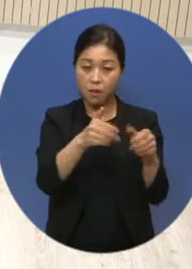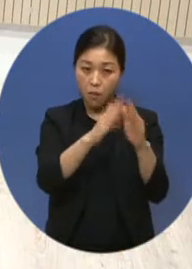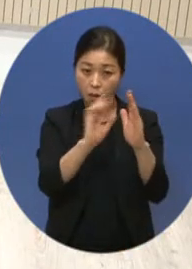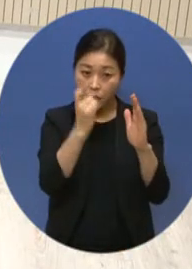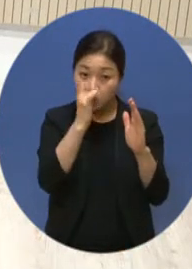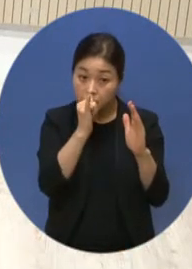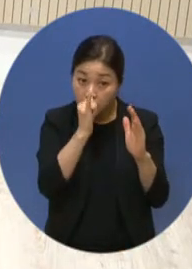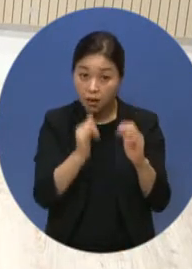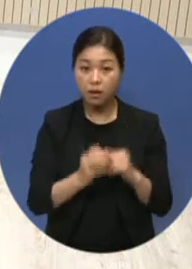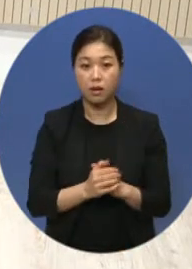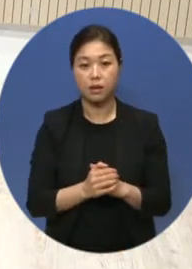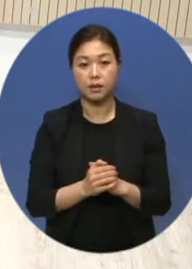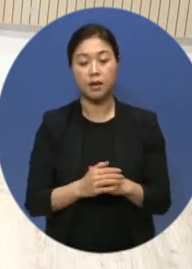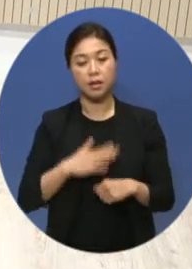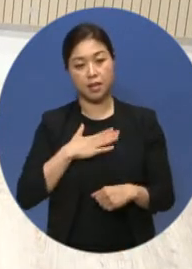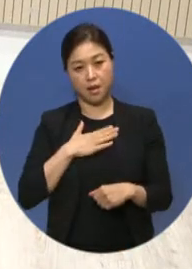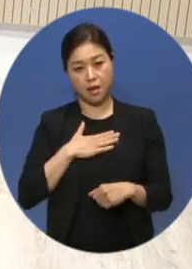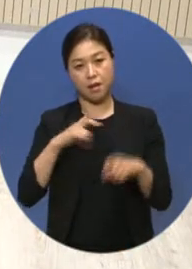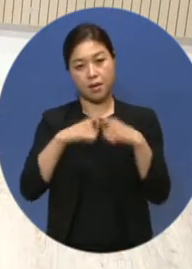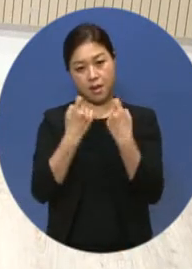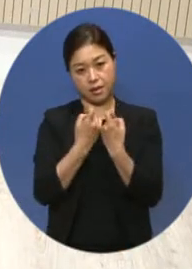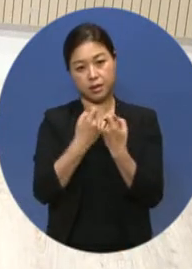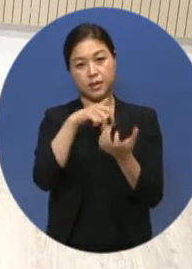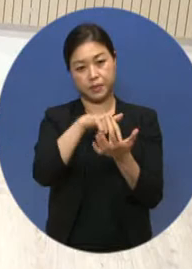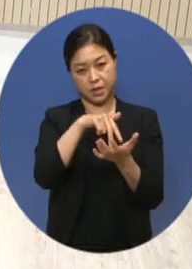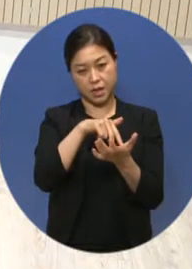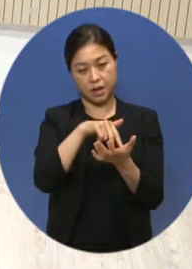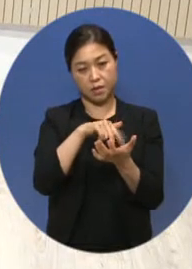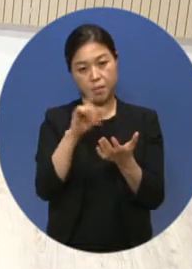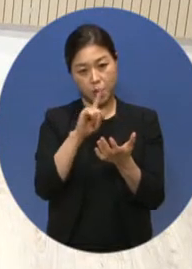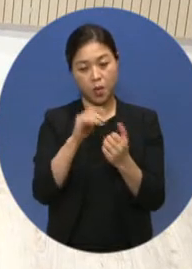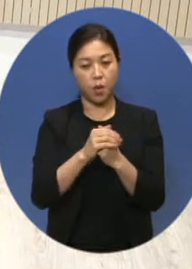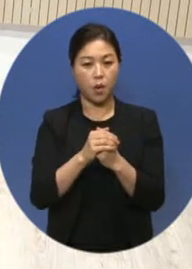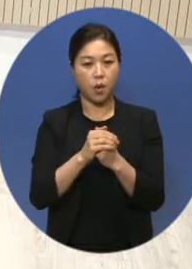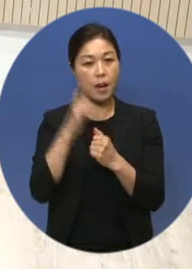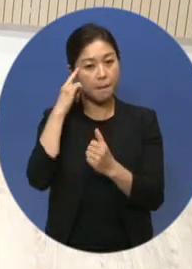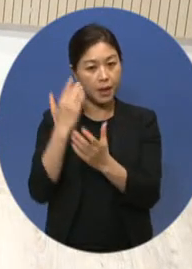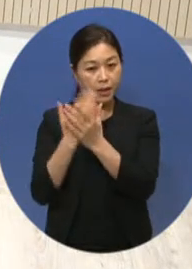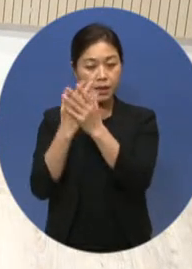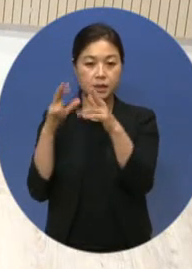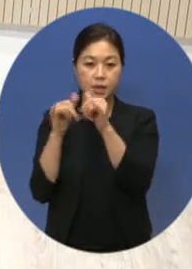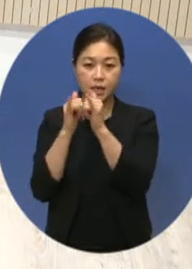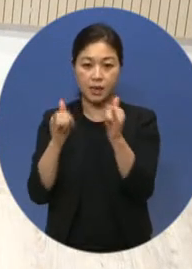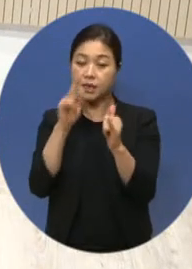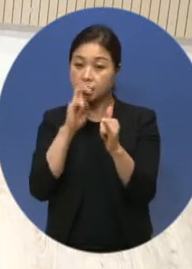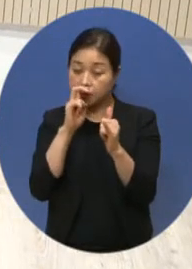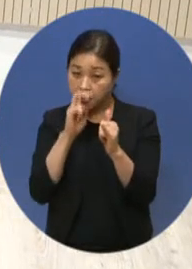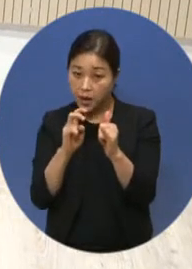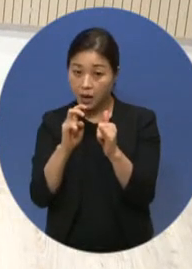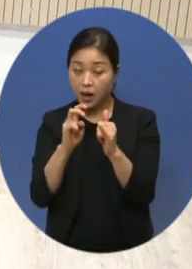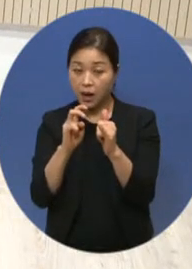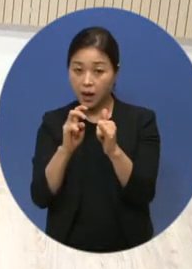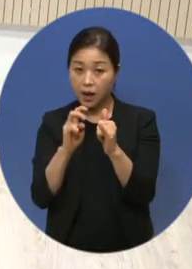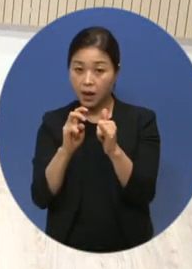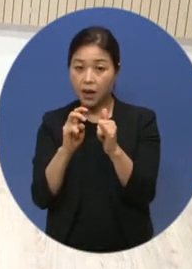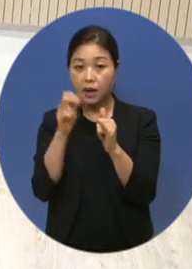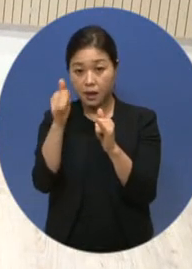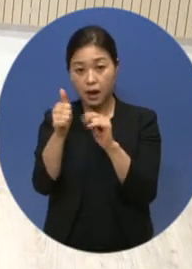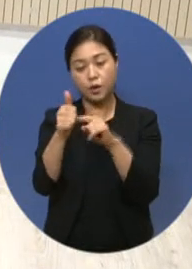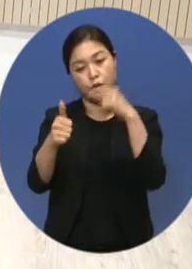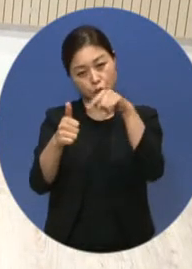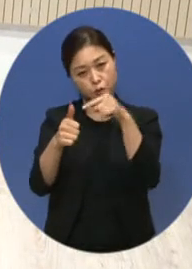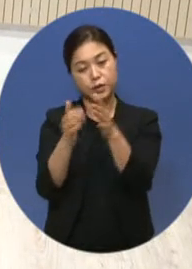미라클 보이스 앙상블은 제가 개인적으로 첫 발달장애인 성악가를